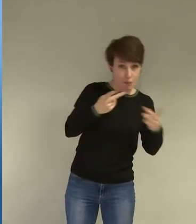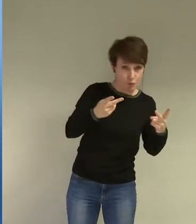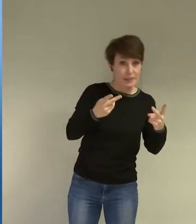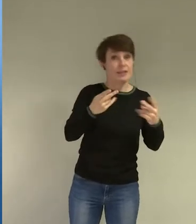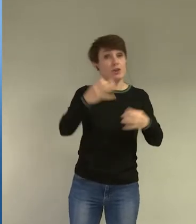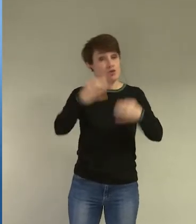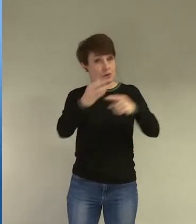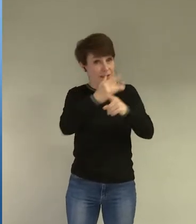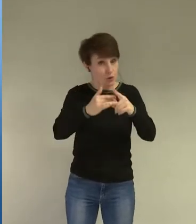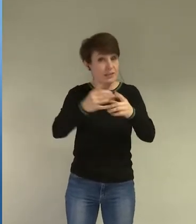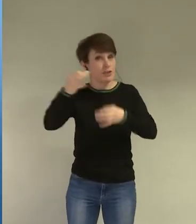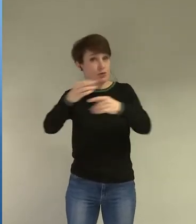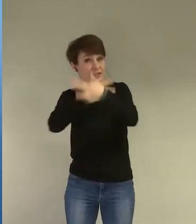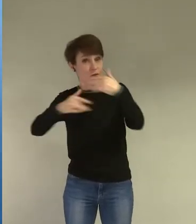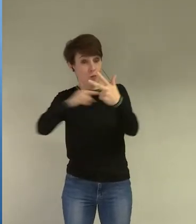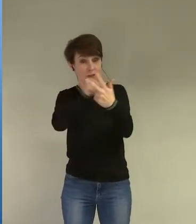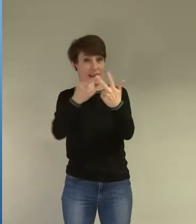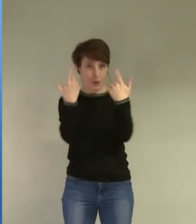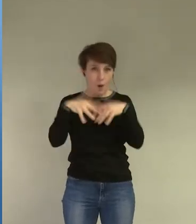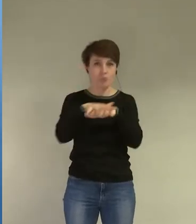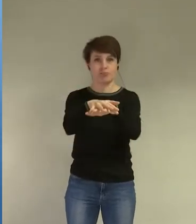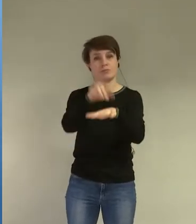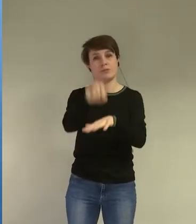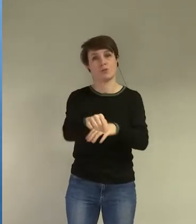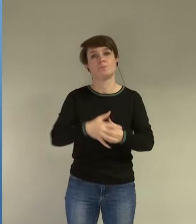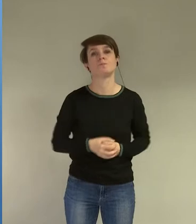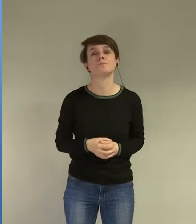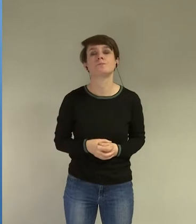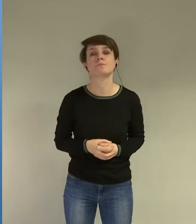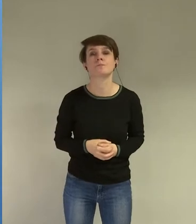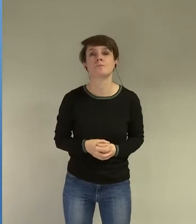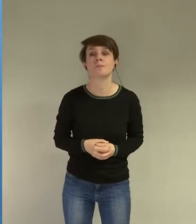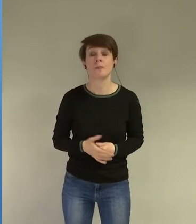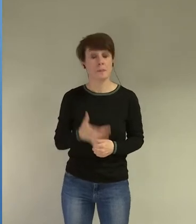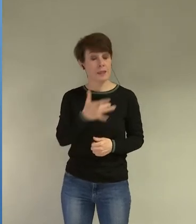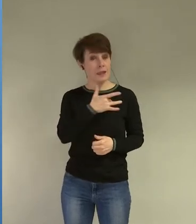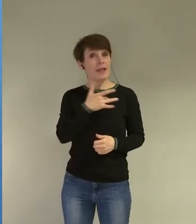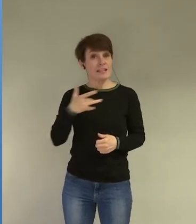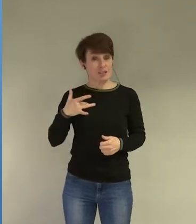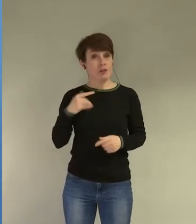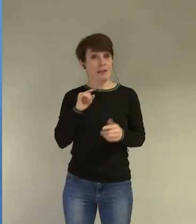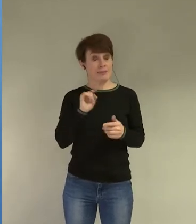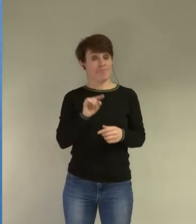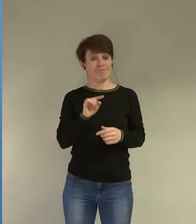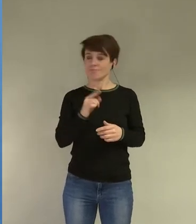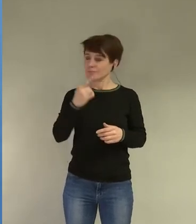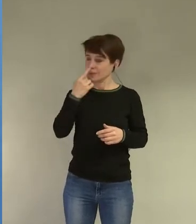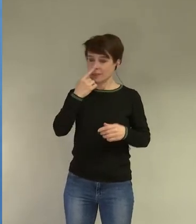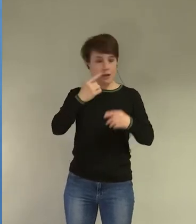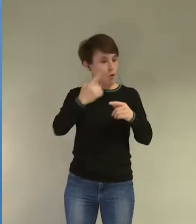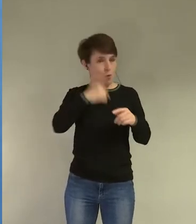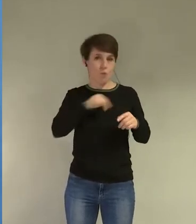environnementale la santé je viens de le dire c'est une des clés de la nouvelle prospérité dont nous posons les bases